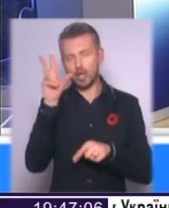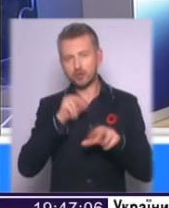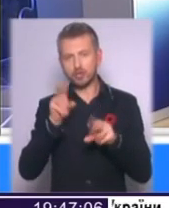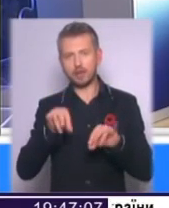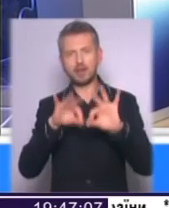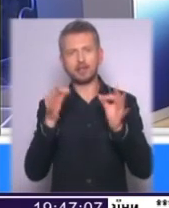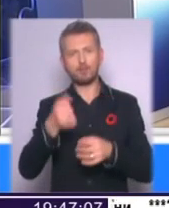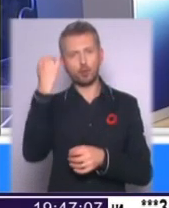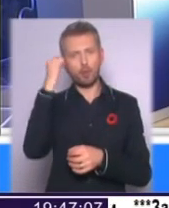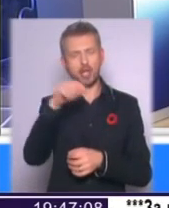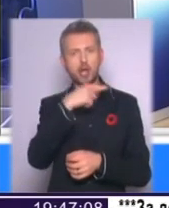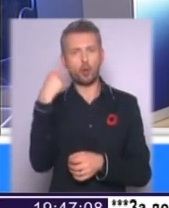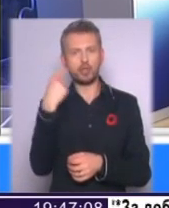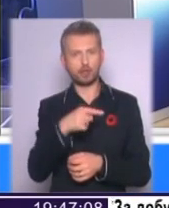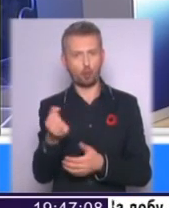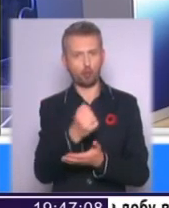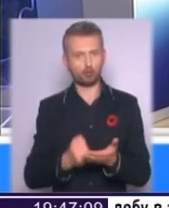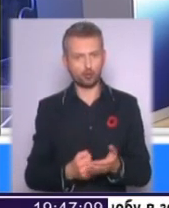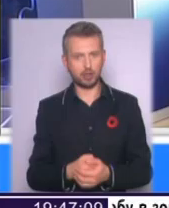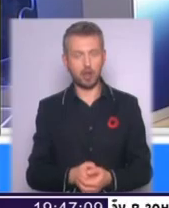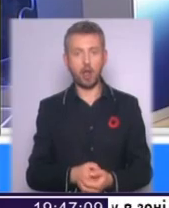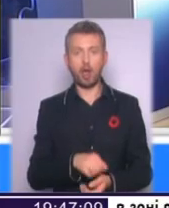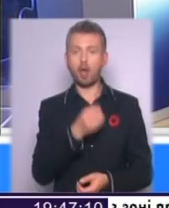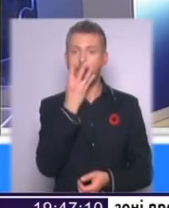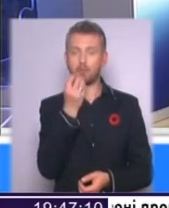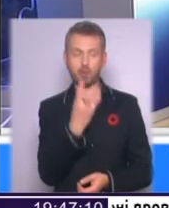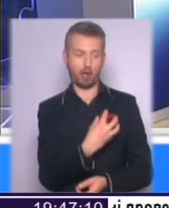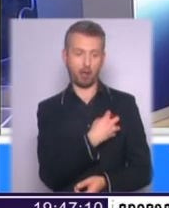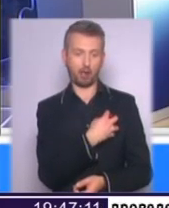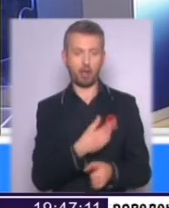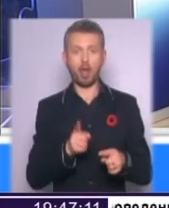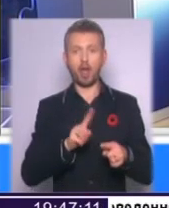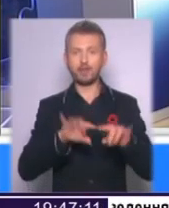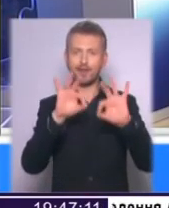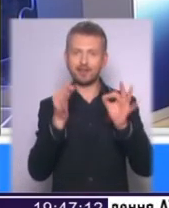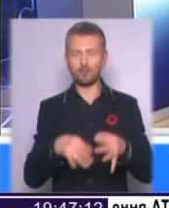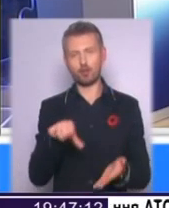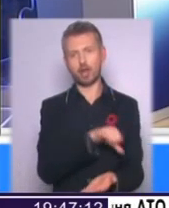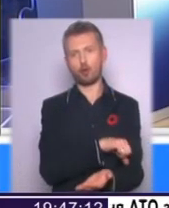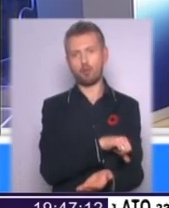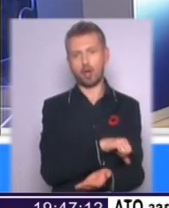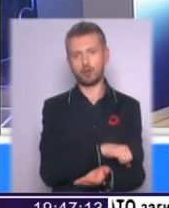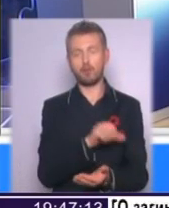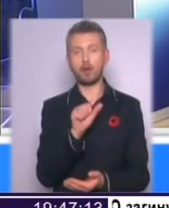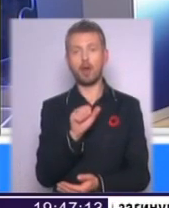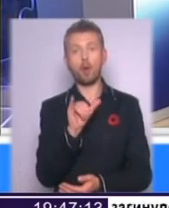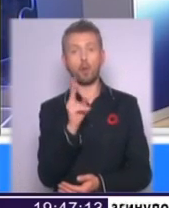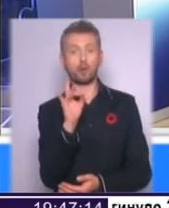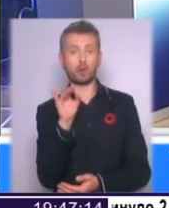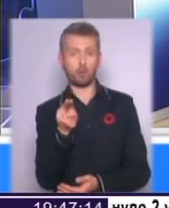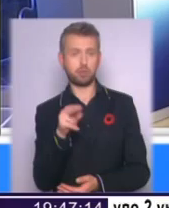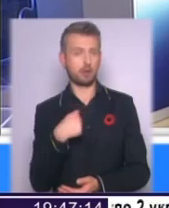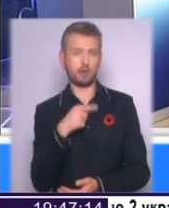символ победи російського оружия. Мак – это символ наркоманов. Ну, а укроп я промолчу, бо тут